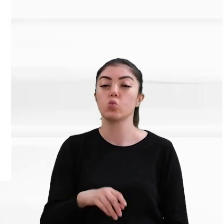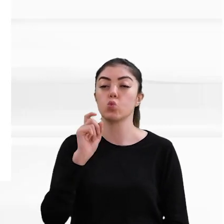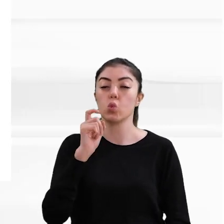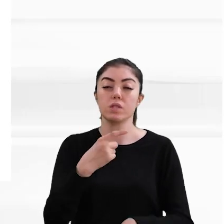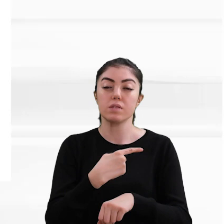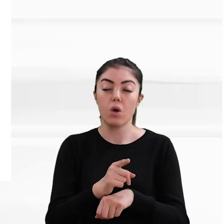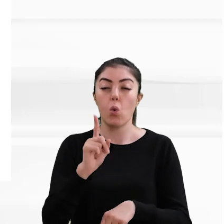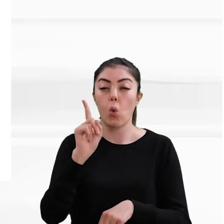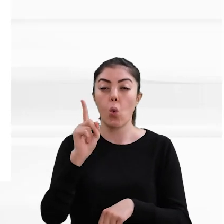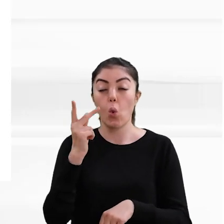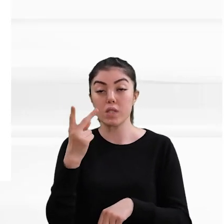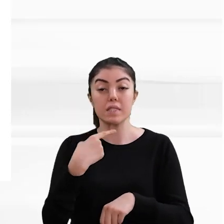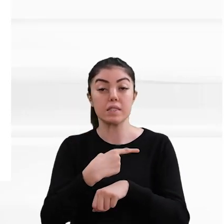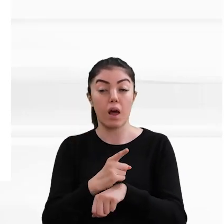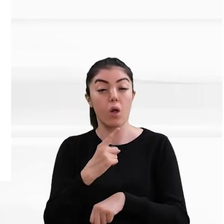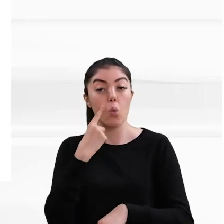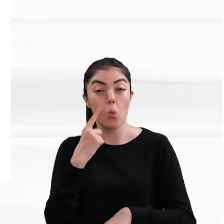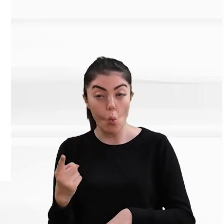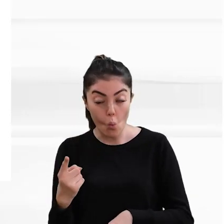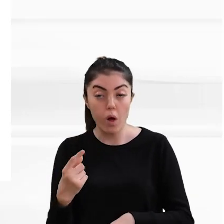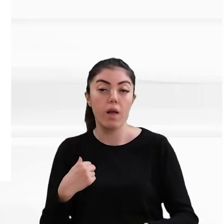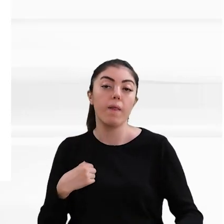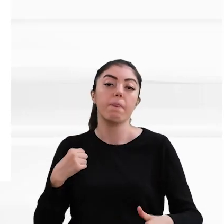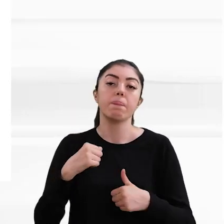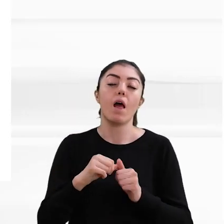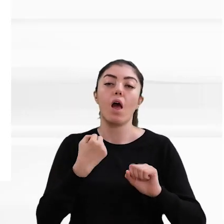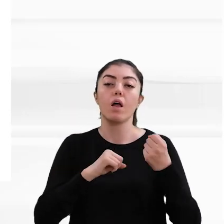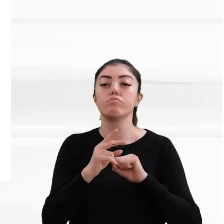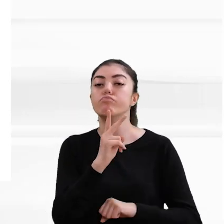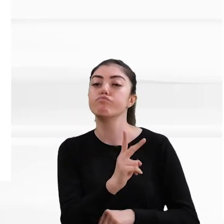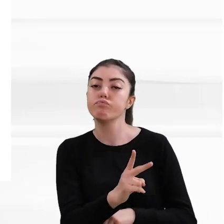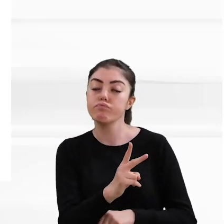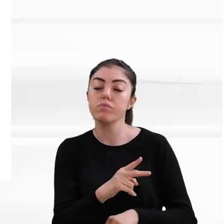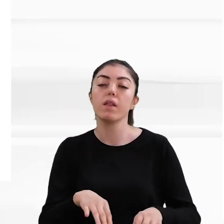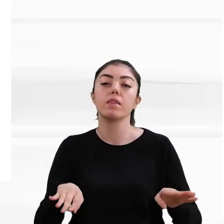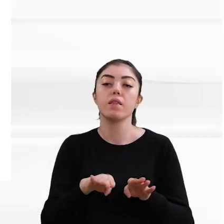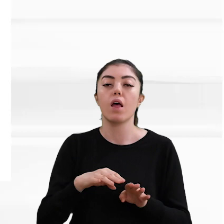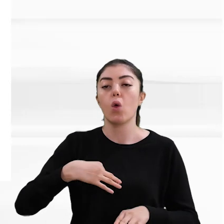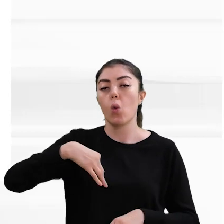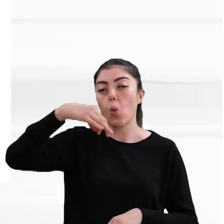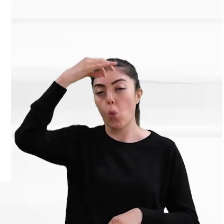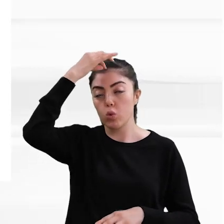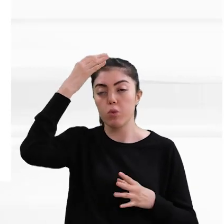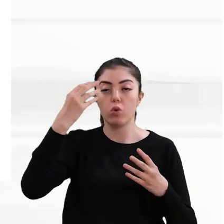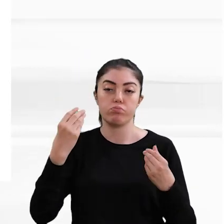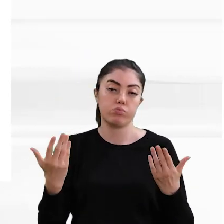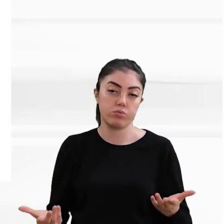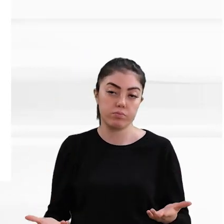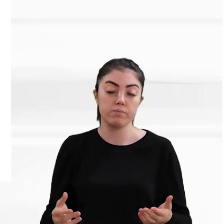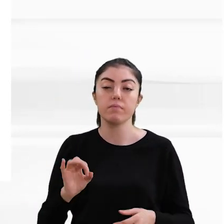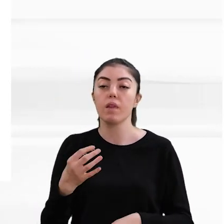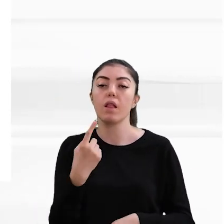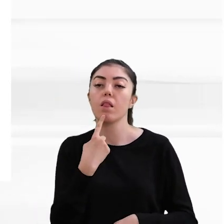saniyede. 9. saniyeden 12. saniyede de tekrar hareketlimiz denge